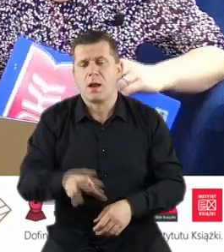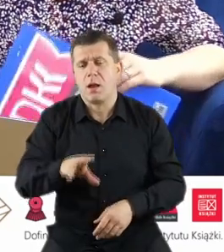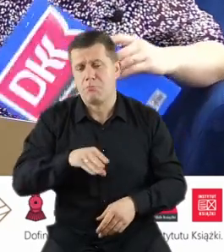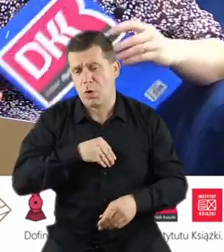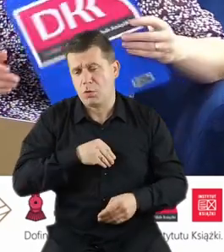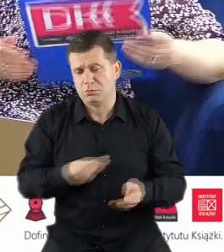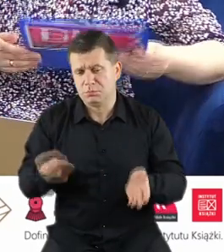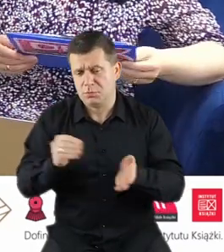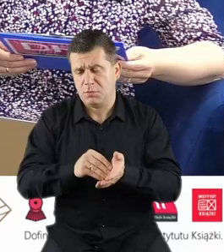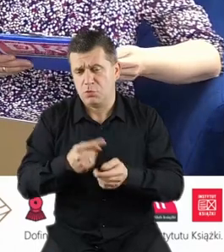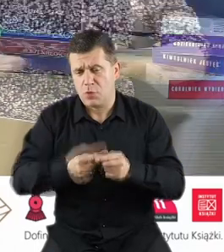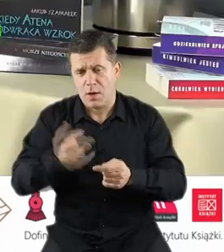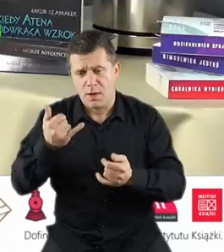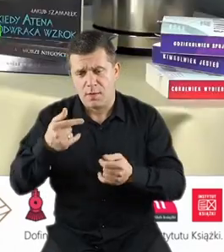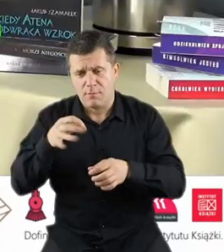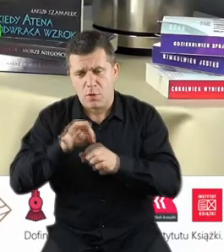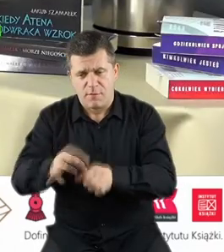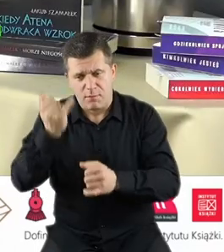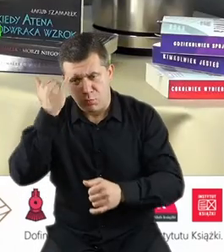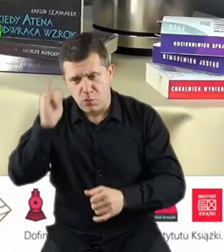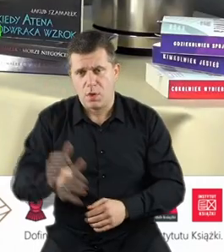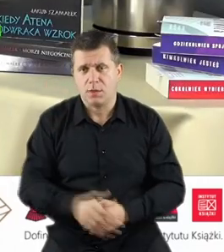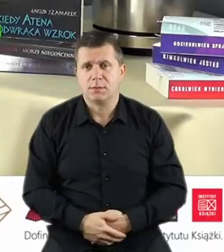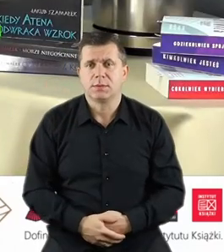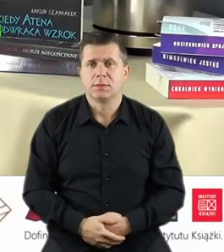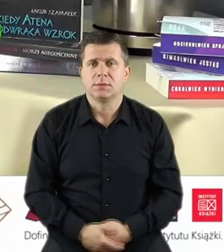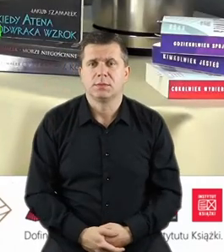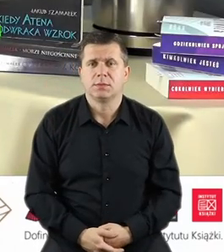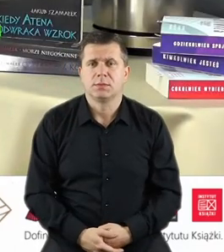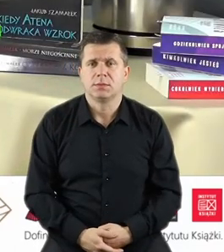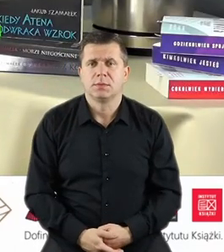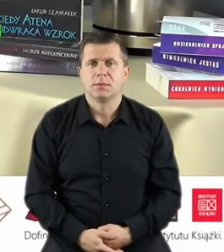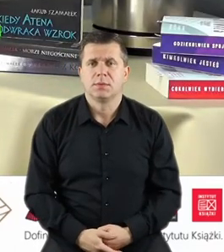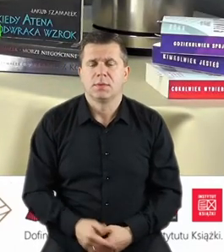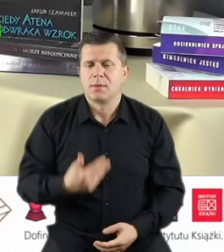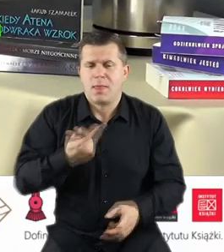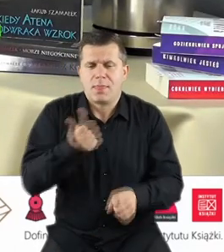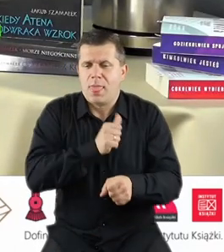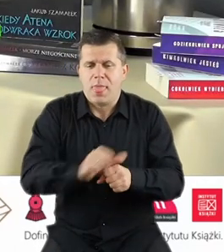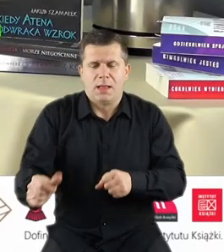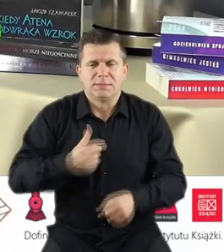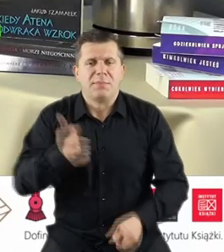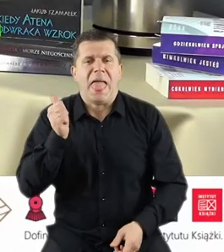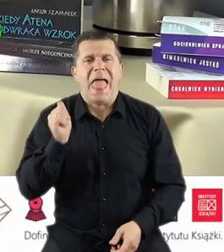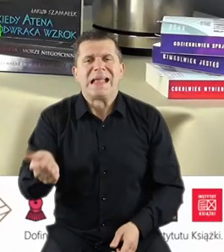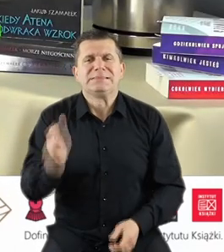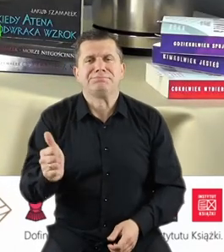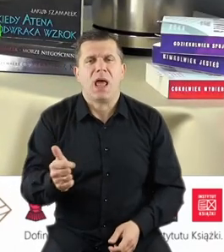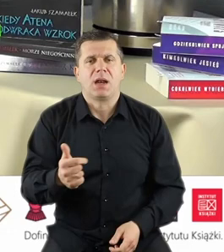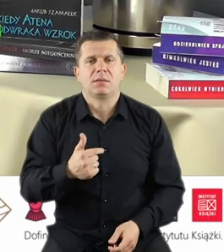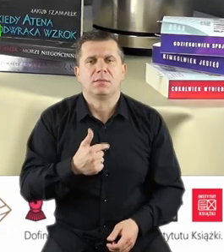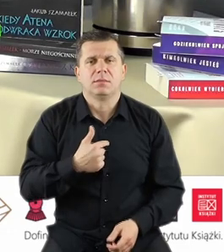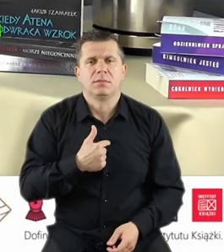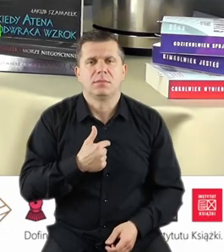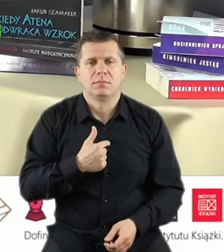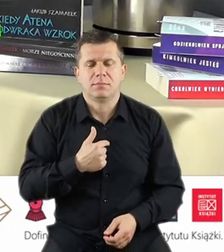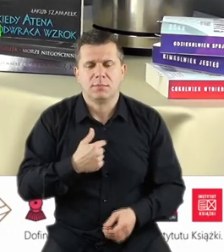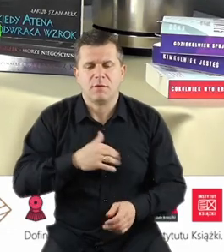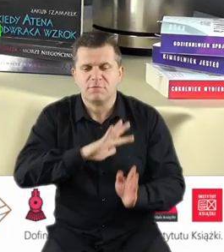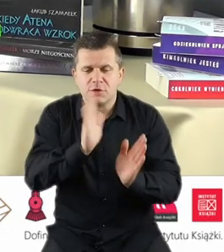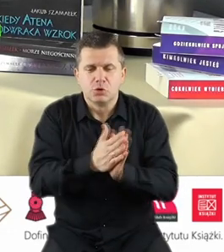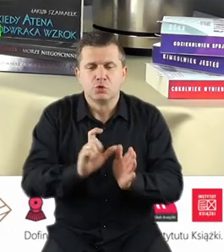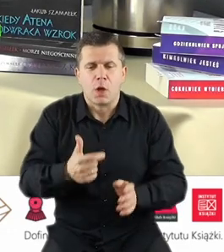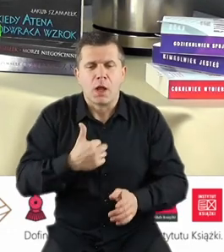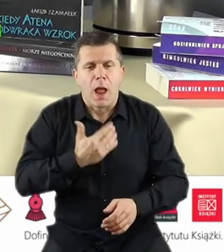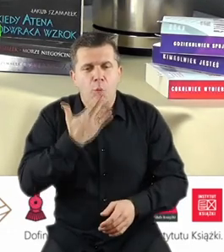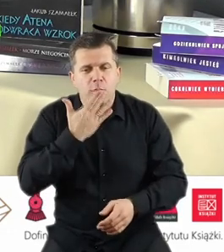błąd? Tak, no jakby znowu ja nie jestem ekspertem, także nie proszę mi nie wierzyć we wszystko, co mówię,